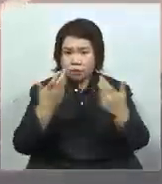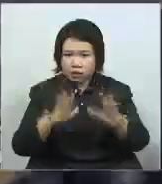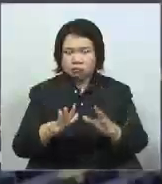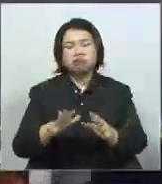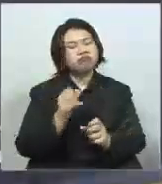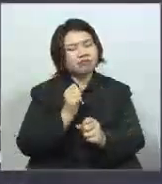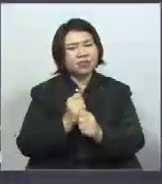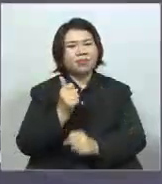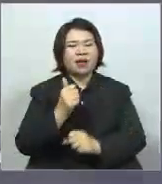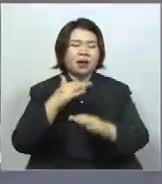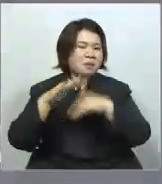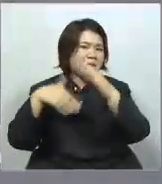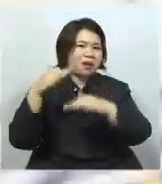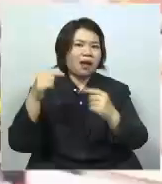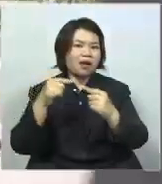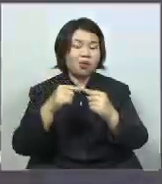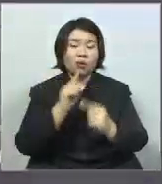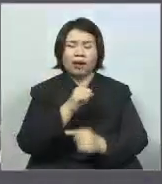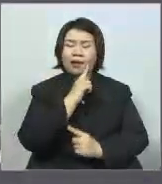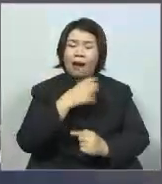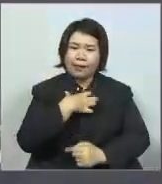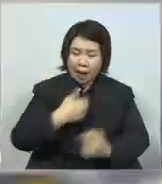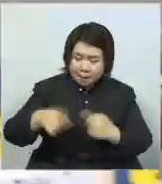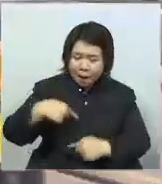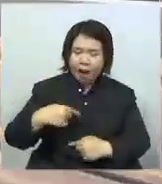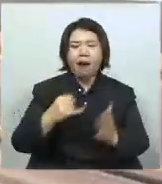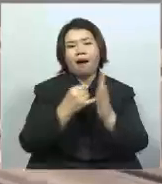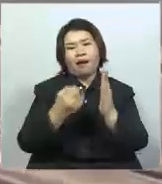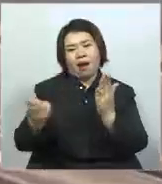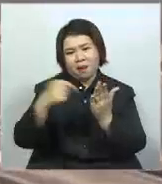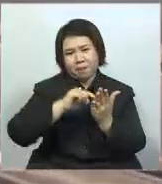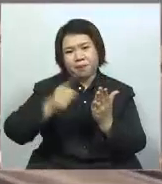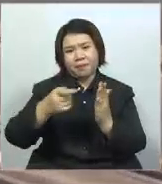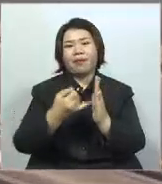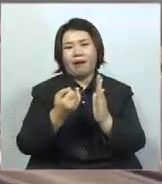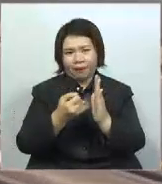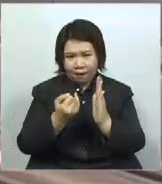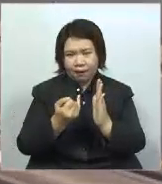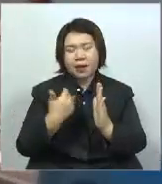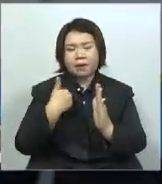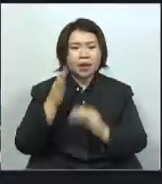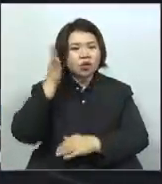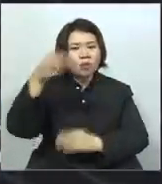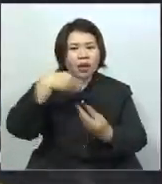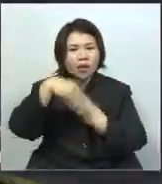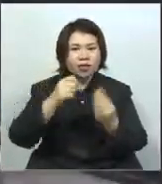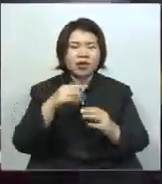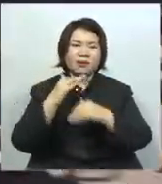ามารถและอำนวยความสะดวกให้กับผู้เดินทางเข้าออกระหว่างประเทศช่วยรองรับการขยายตัวทางเศรษฐกิจในอนาคต